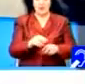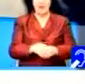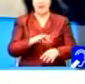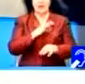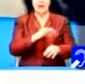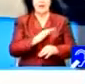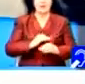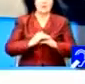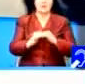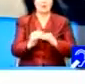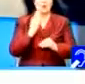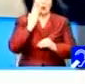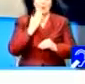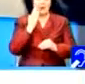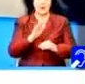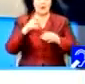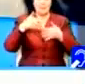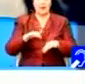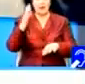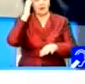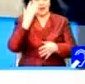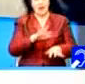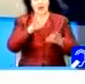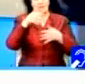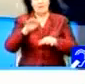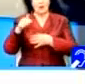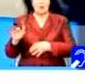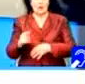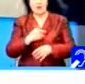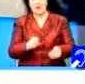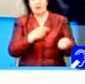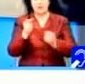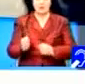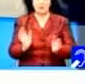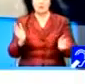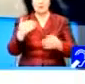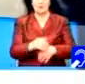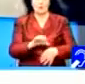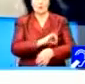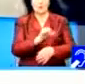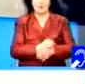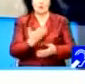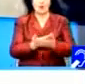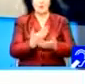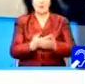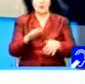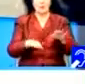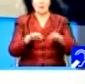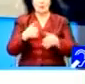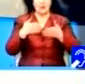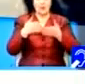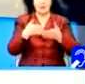Alertă pe litoralul românesc al Mării Negre. Valurile aduc pe plajă pachete cu droguri din lotul de aproape o tonă găsit într-o